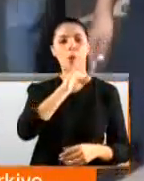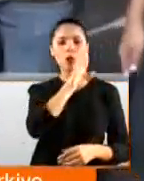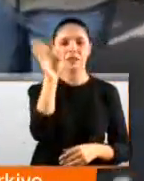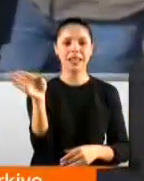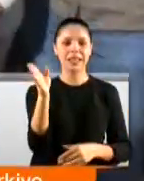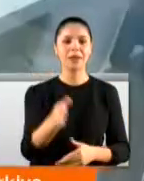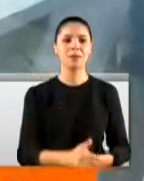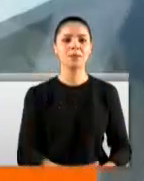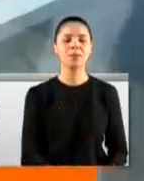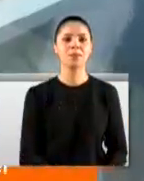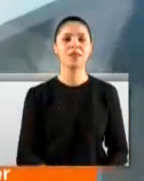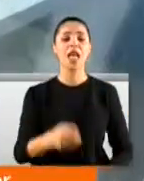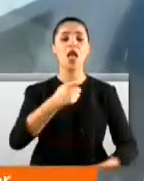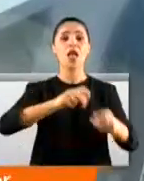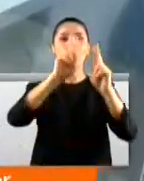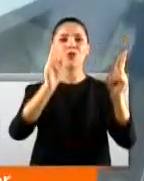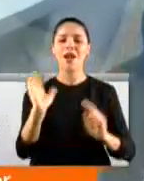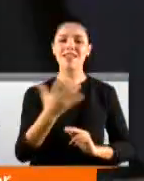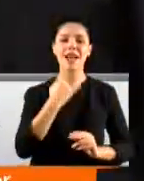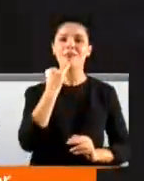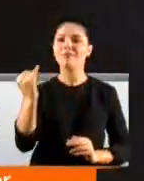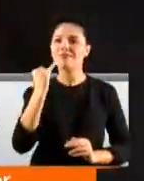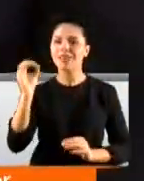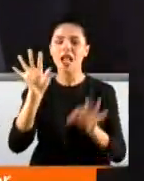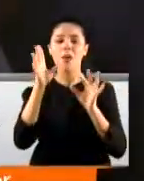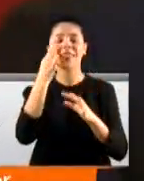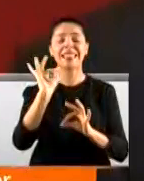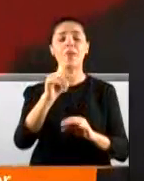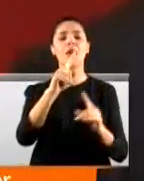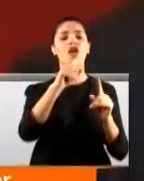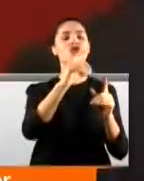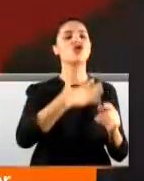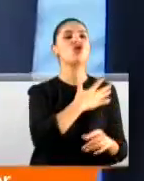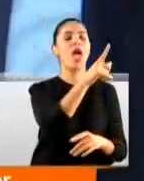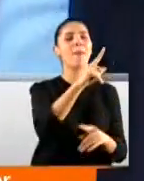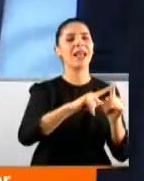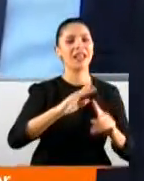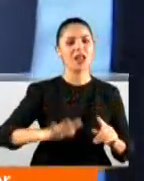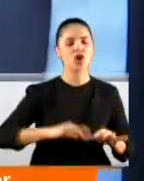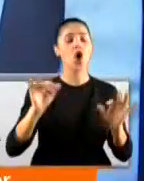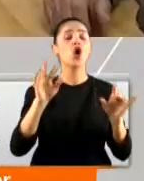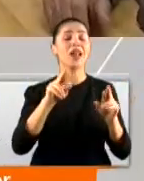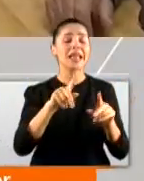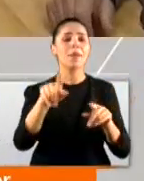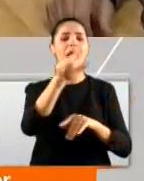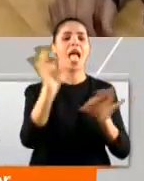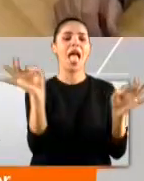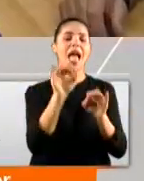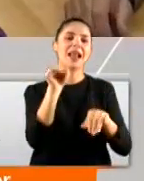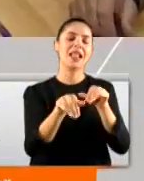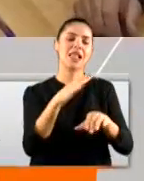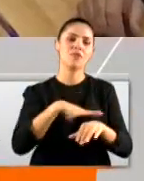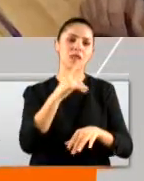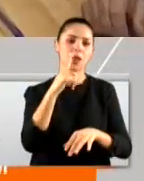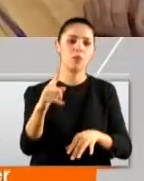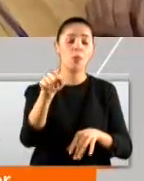geçtim esnaf ziyareti sırasında O da tıpkı CHP Genel Başkanı gibi erken seçim istedi böyle bir